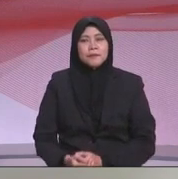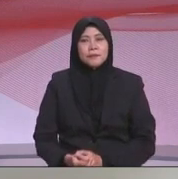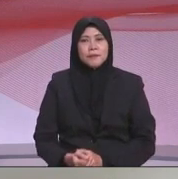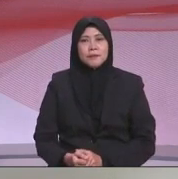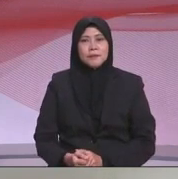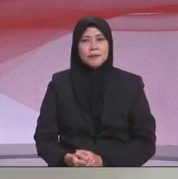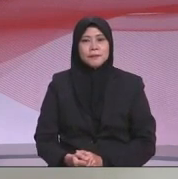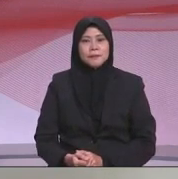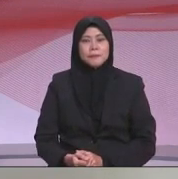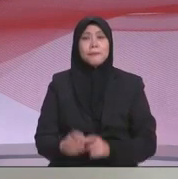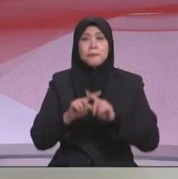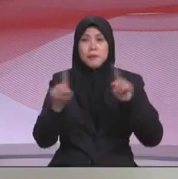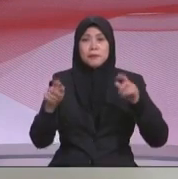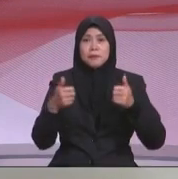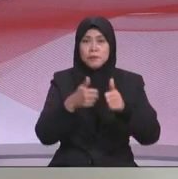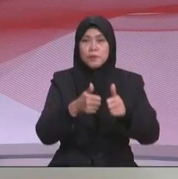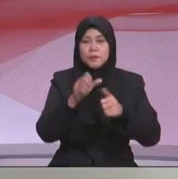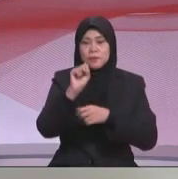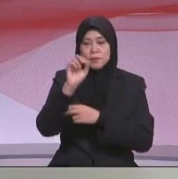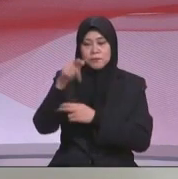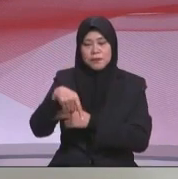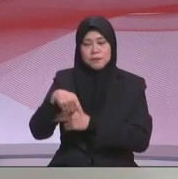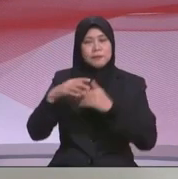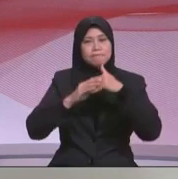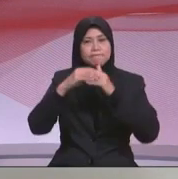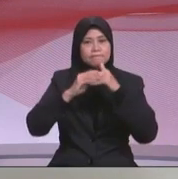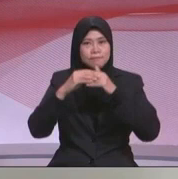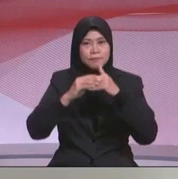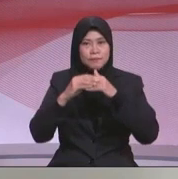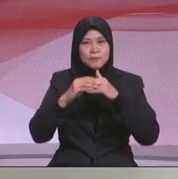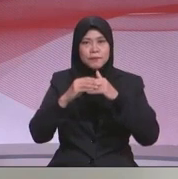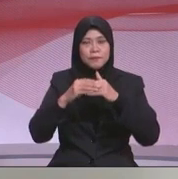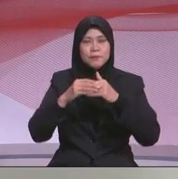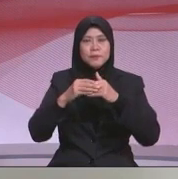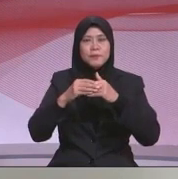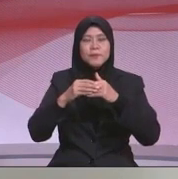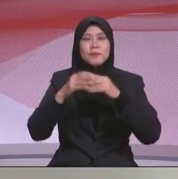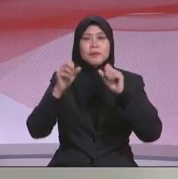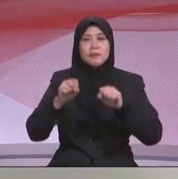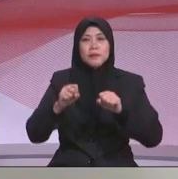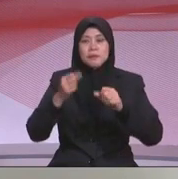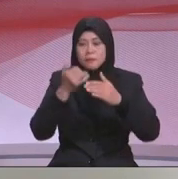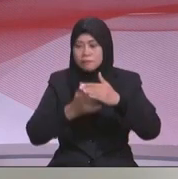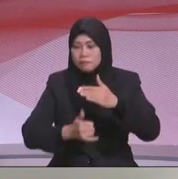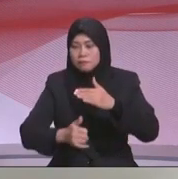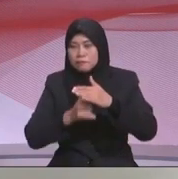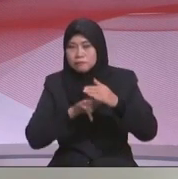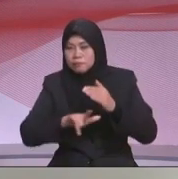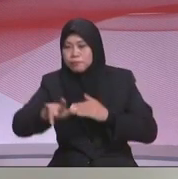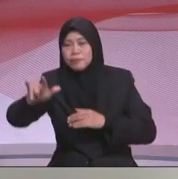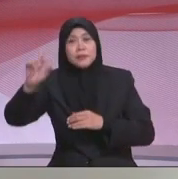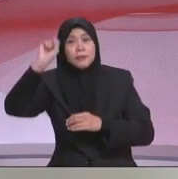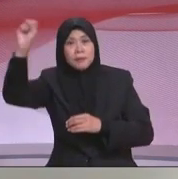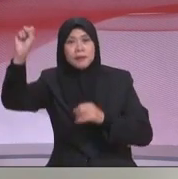Walaupun terdapat beberapa SOP yang dilonggarkan, iaitu kemasukan individu masuk ke negeri Sabah